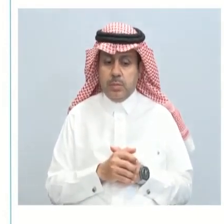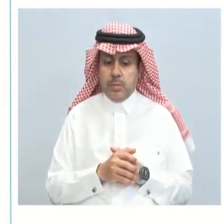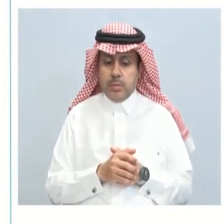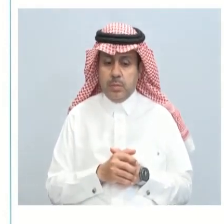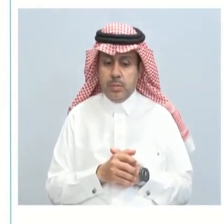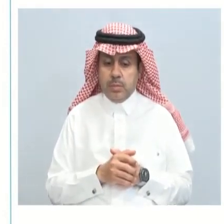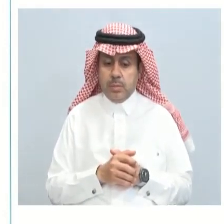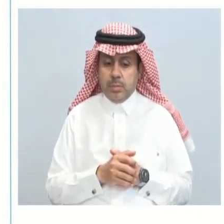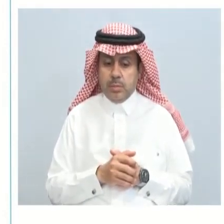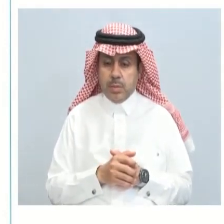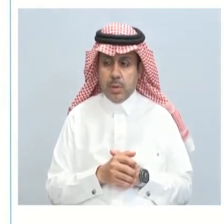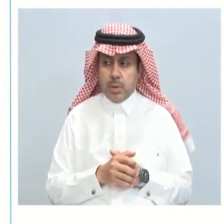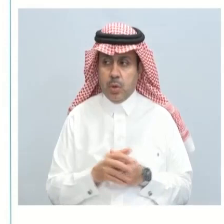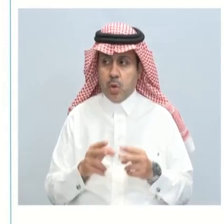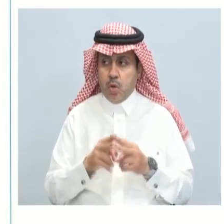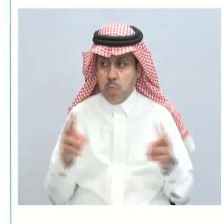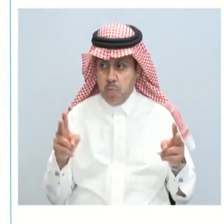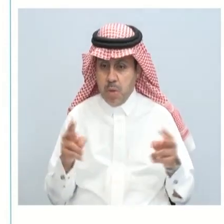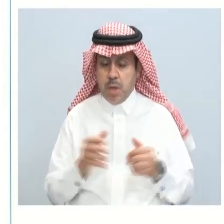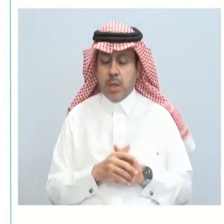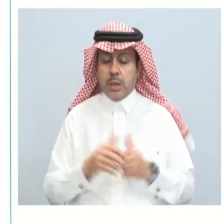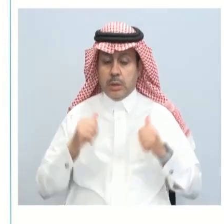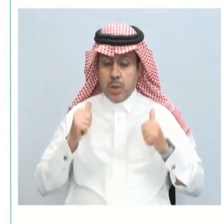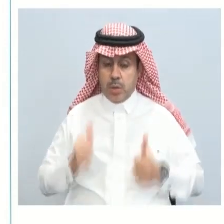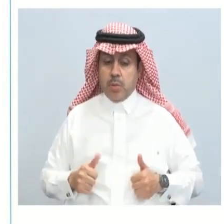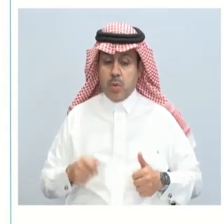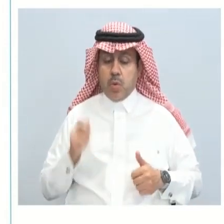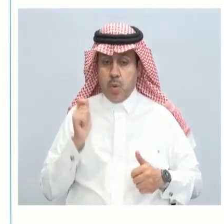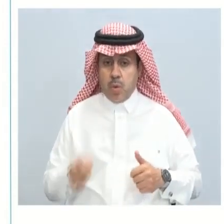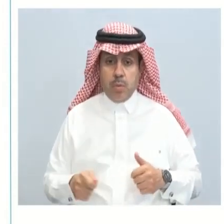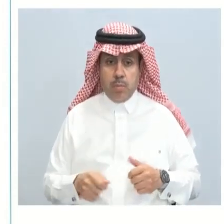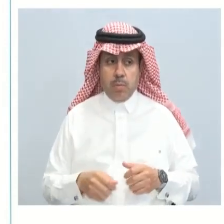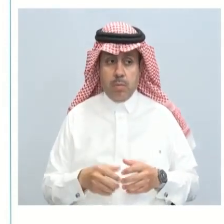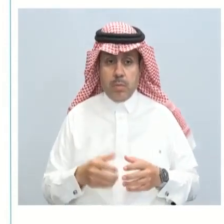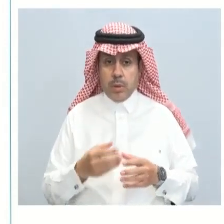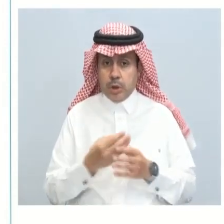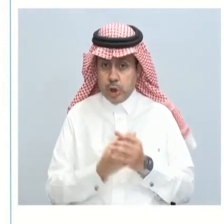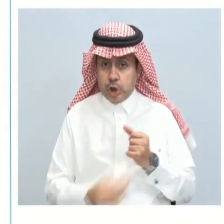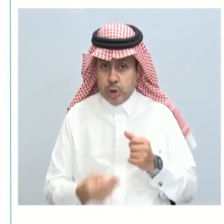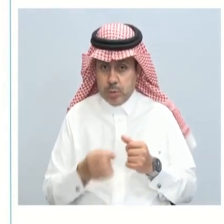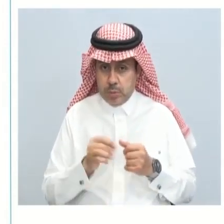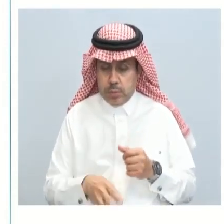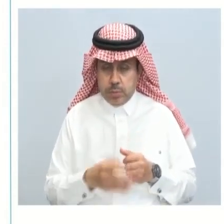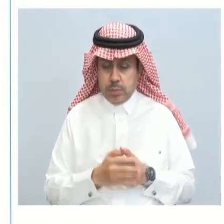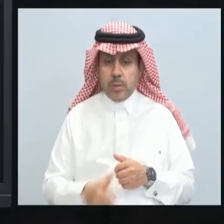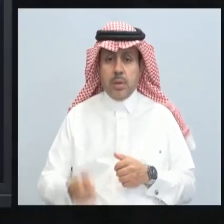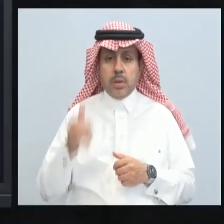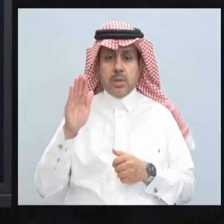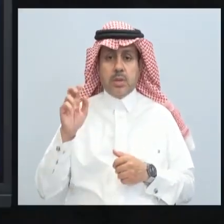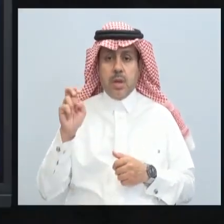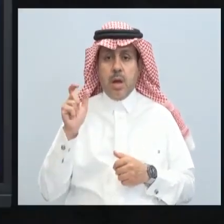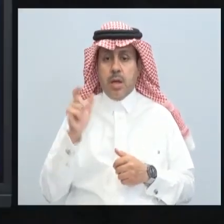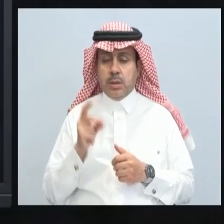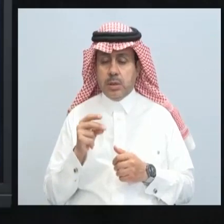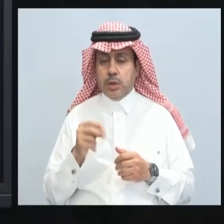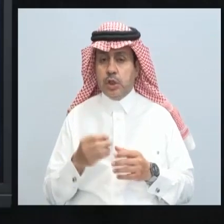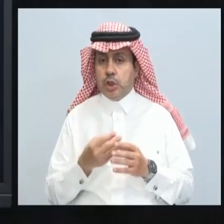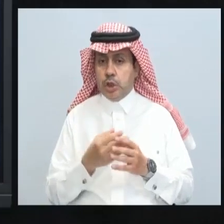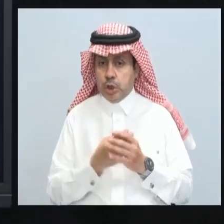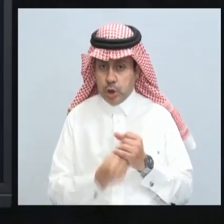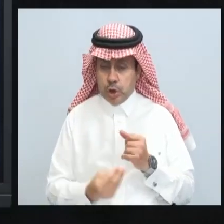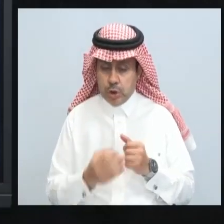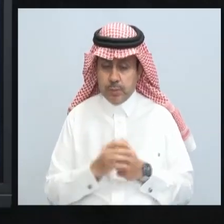الاهداف ان يبين الطالب حكم اسقاط الجنين كل هذه الاهداف باذن الله تعالى اسمو